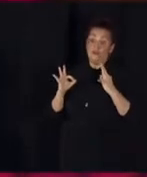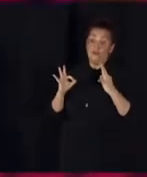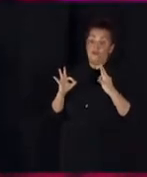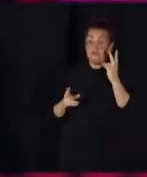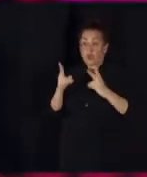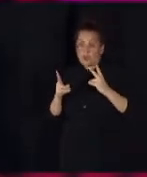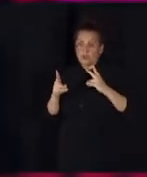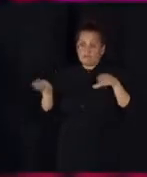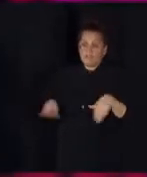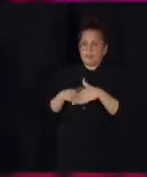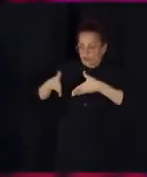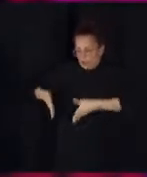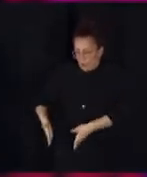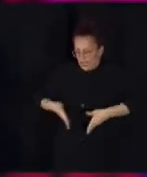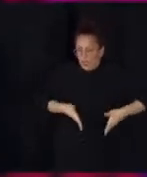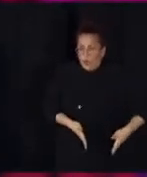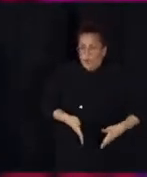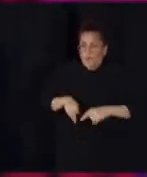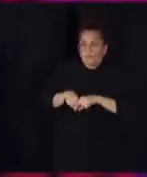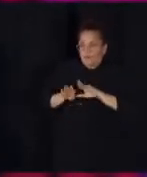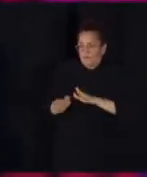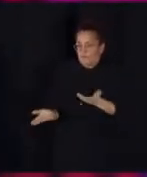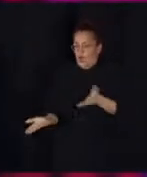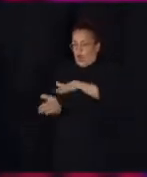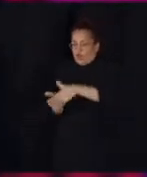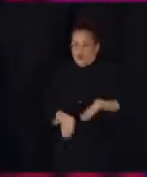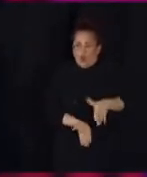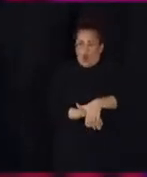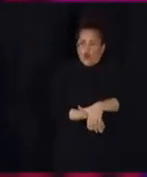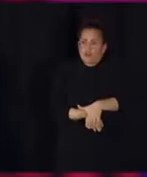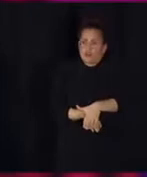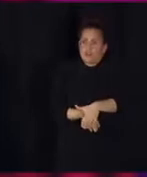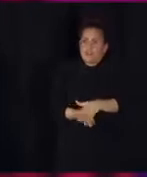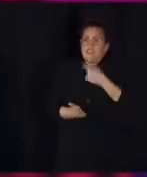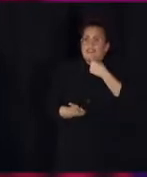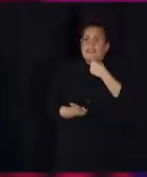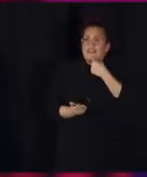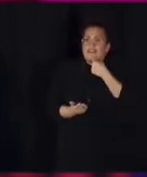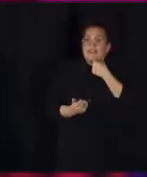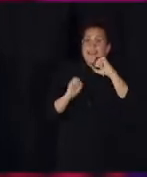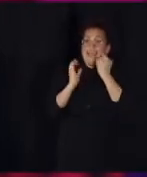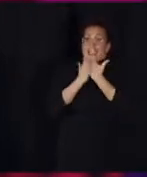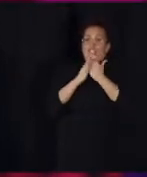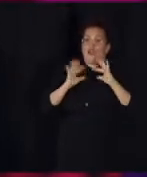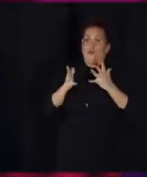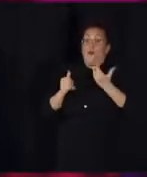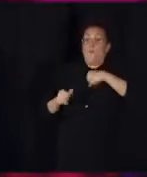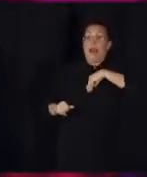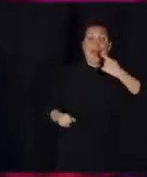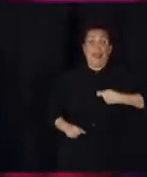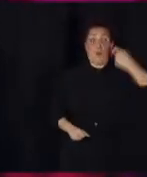du pantalon qui nous amène à avoir parfois des réflexes un peu pavloviens dans le regard que nous portons sur les petites filles, les jeunes filles et les